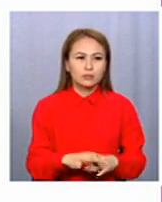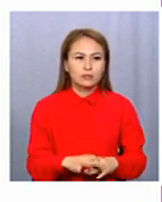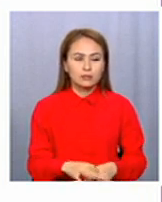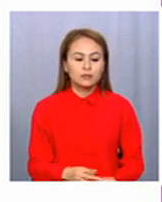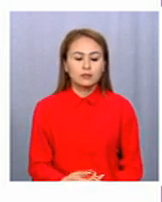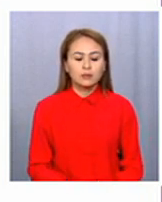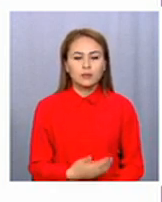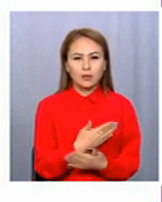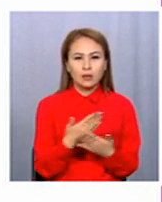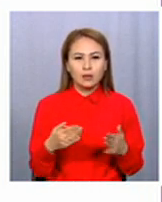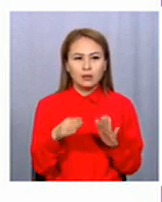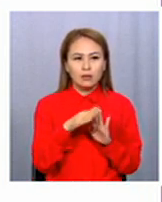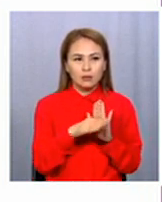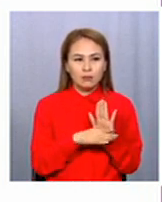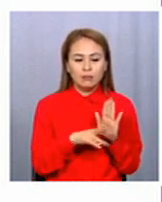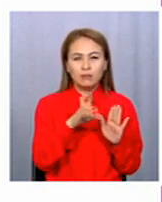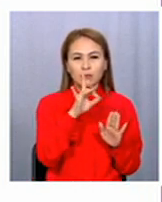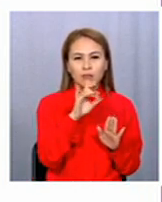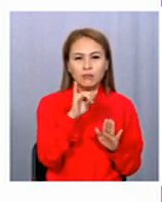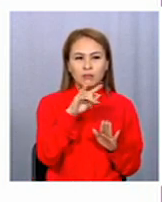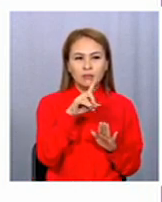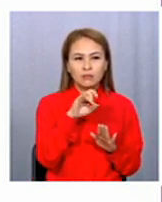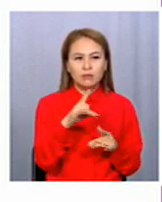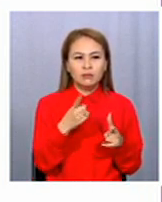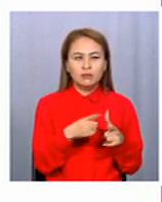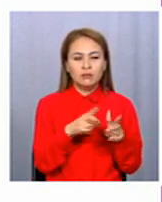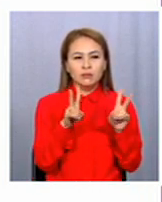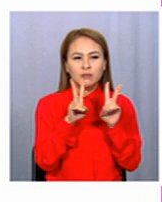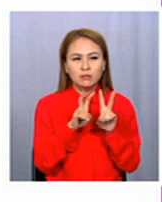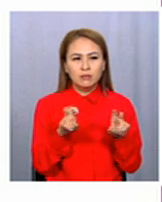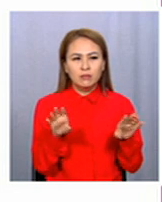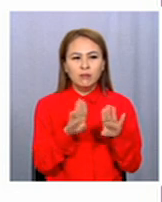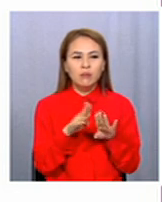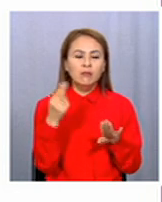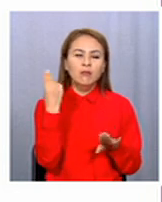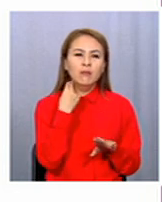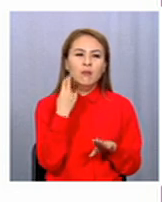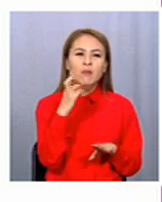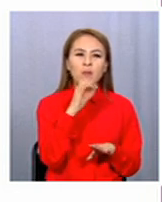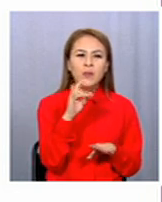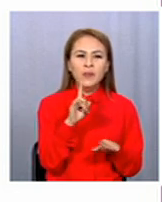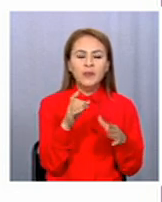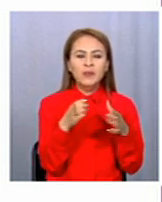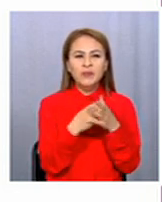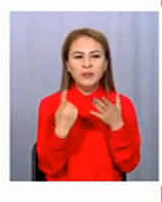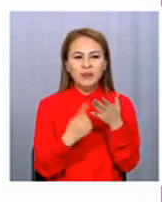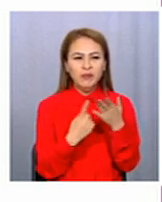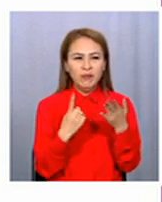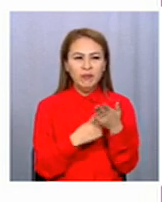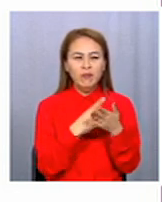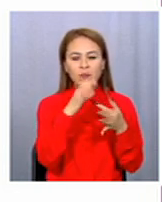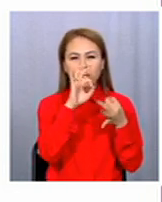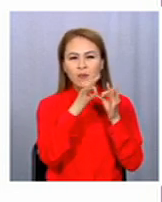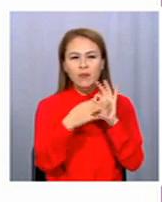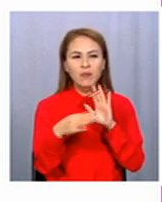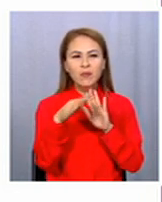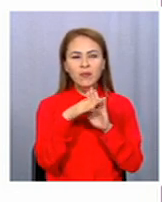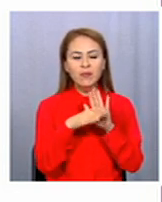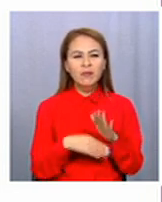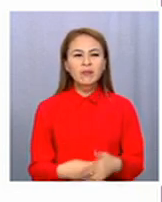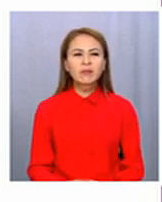Мұндай бағдарламалар браузерлер деп аталады. Ағылшын тілінде browse, парақтау, қарастыру деген мағынаны